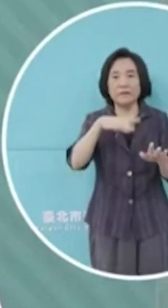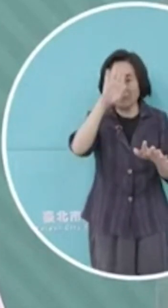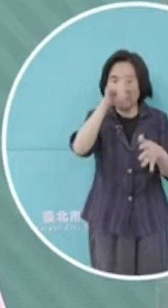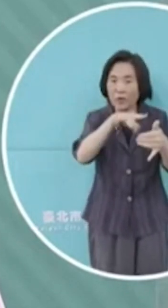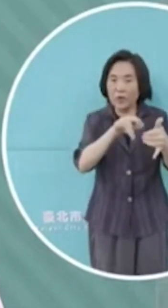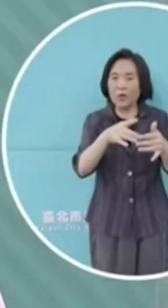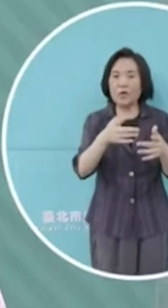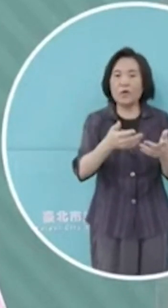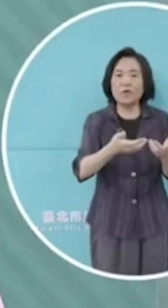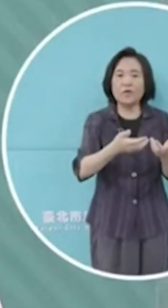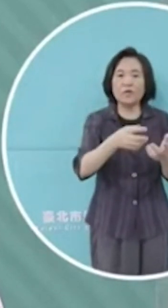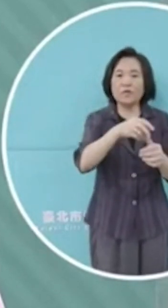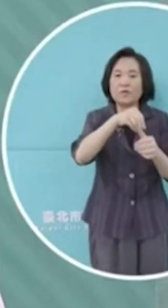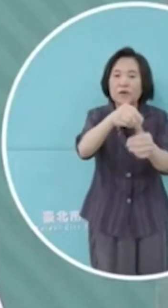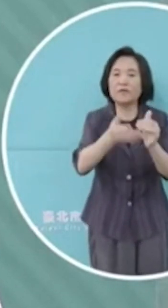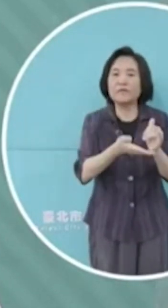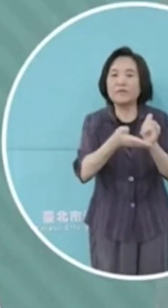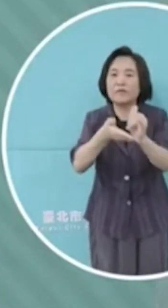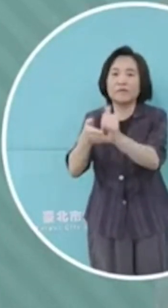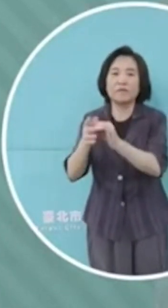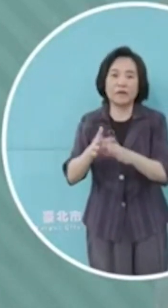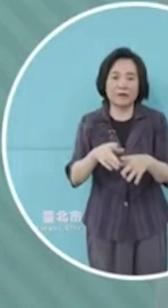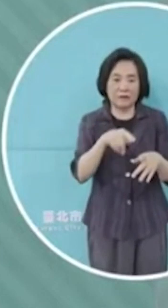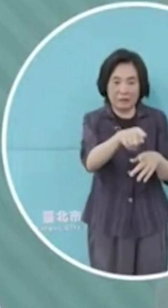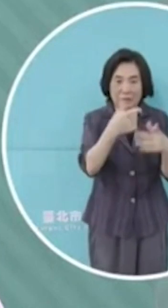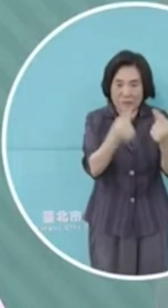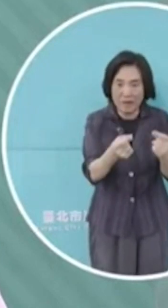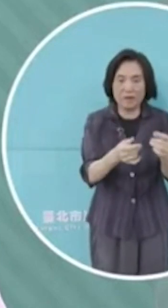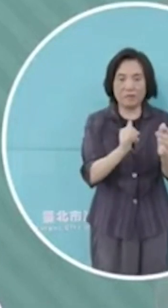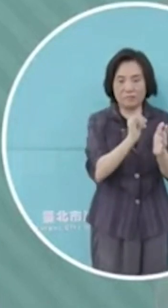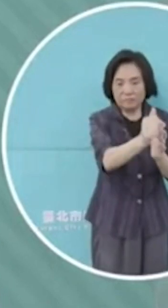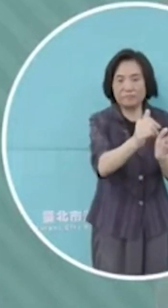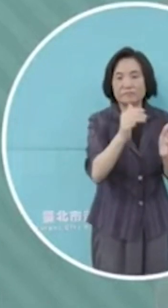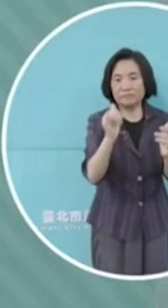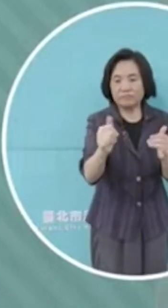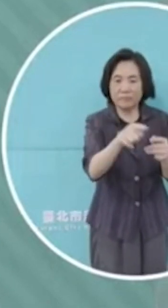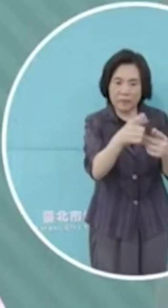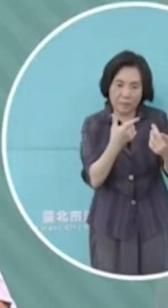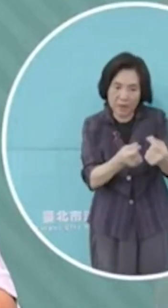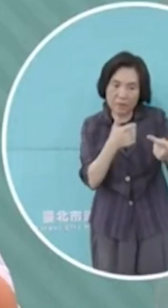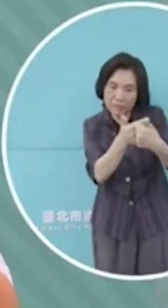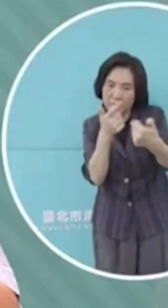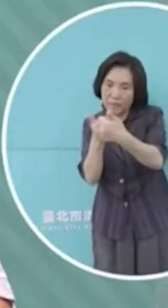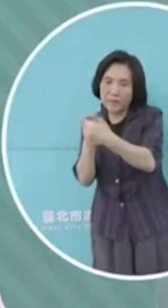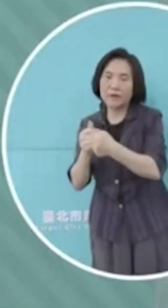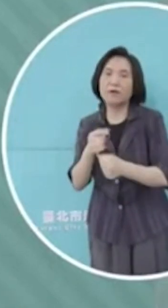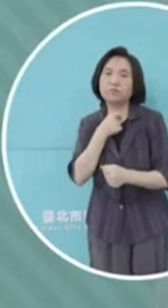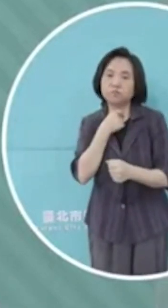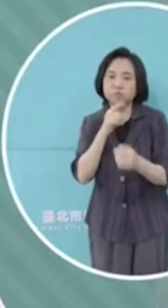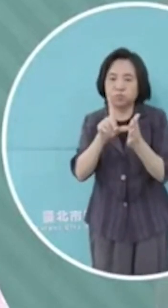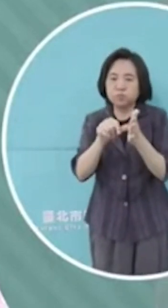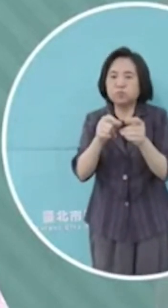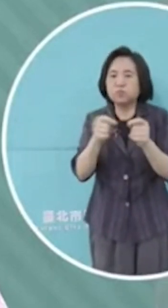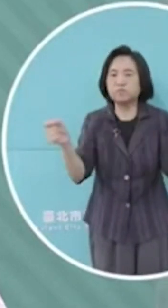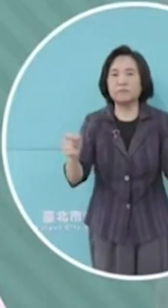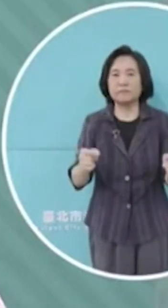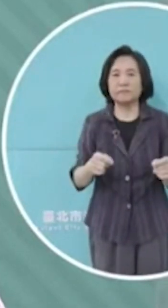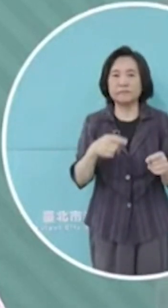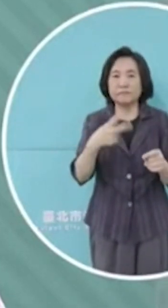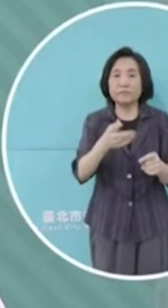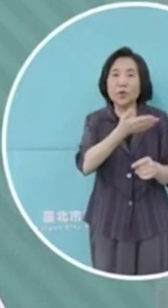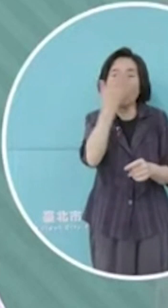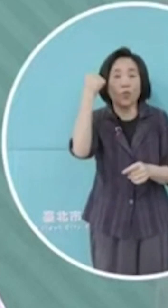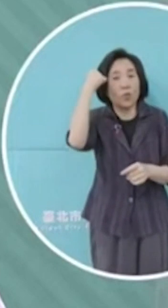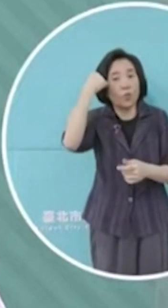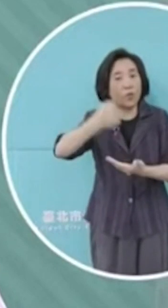到不同的地方去。要把它摆到适当的位置，坦白讲哦，这都需要时间。还有另外整个防疫旅馆，你知道哈，里面医护人